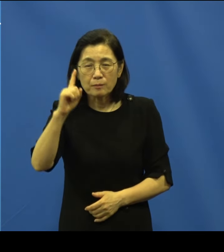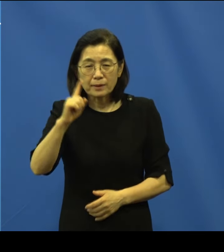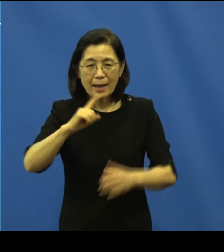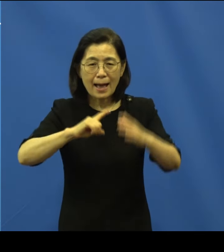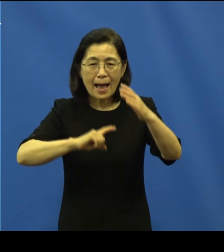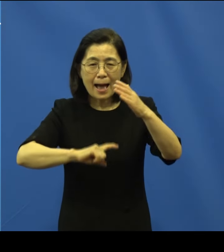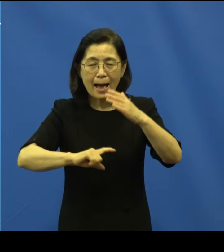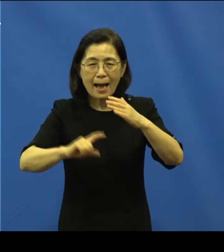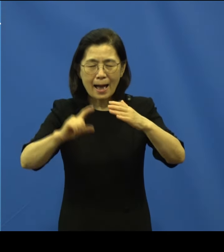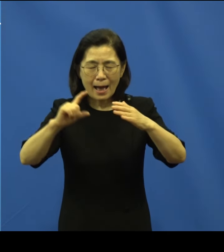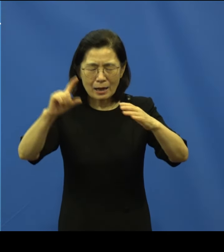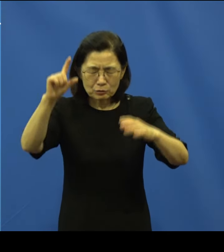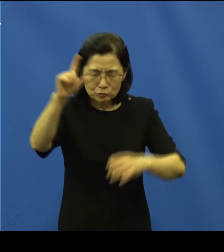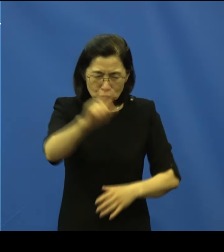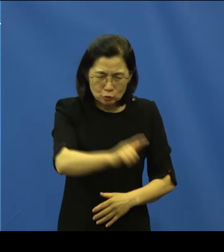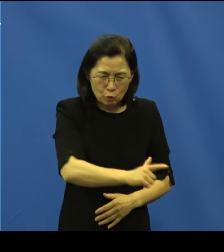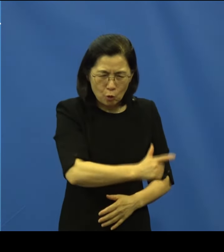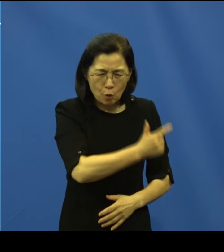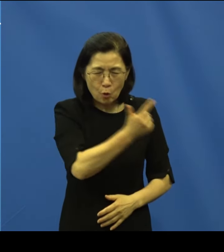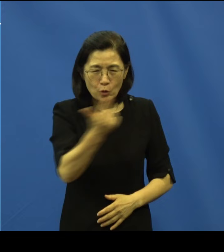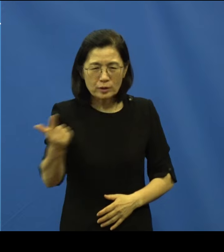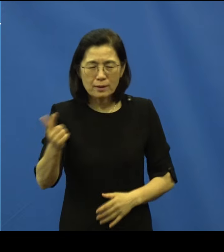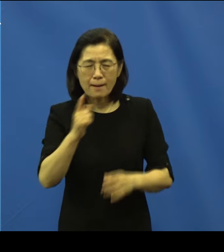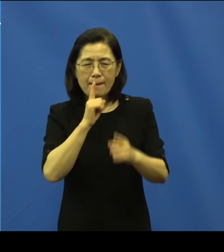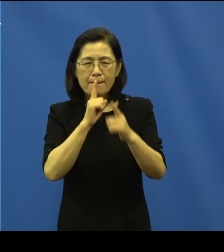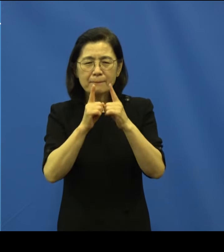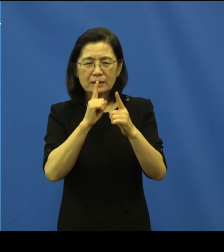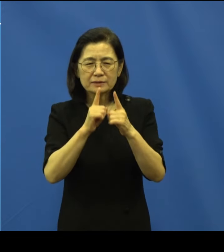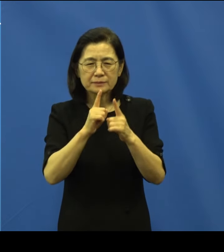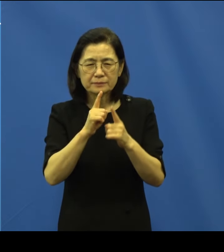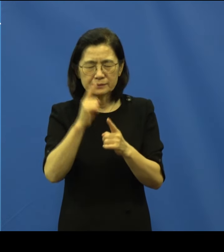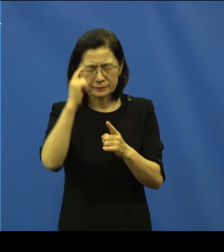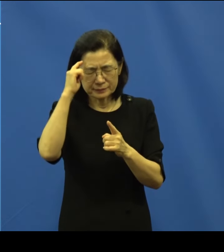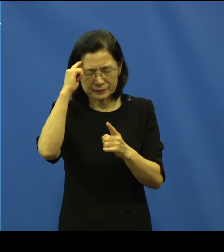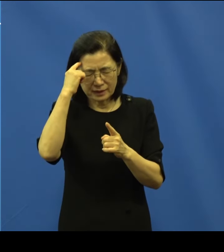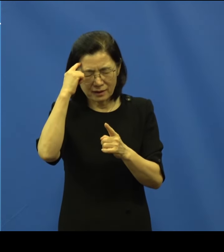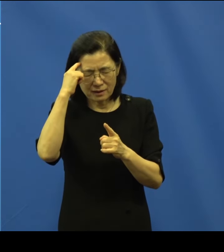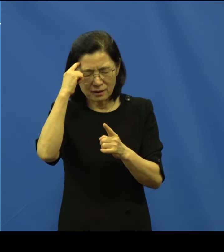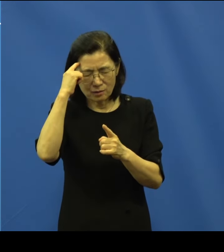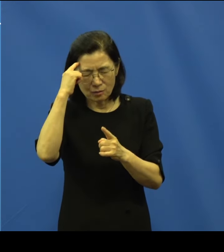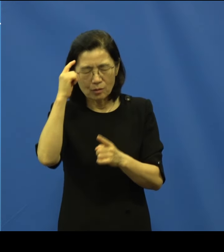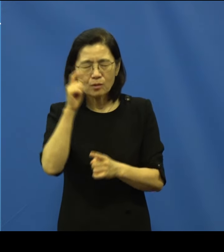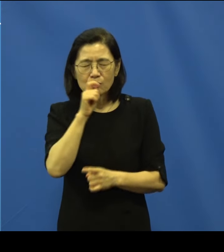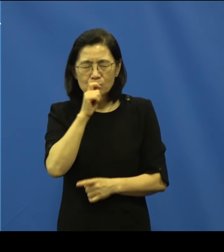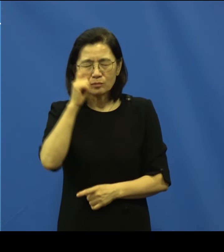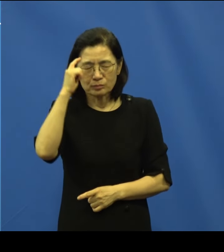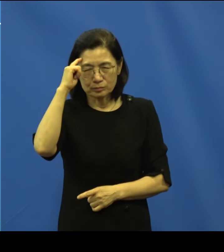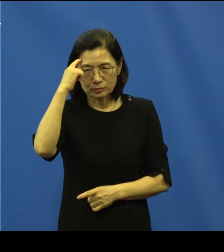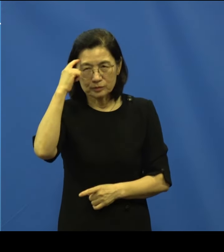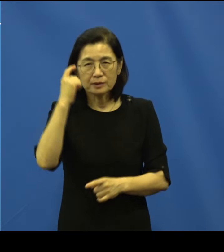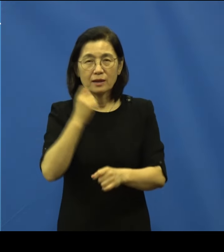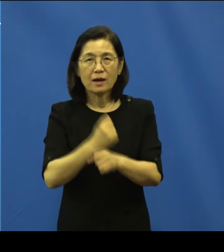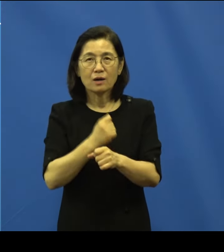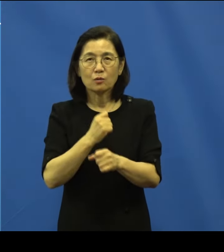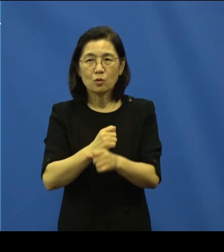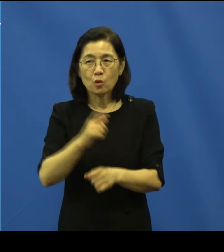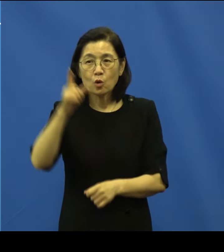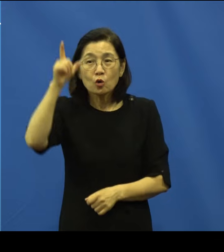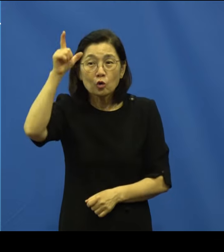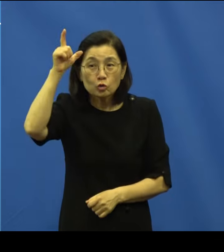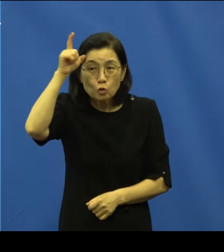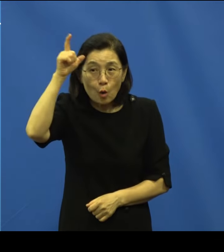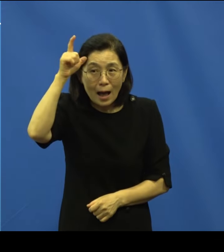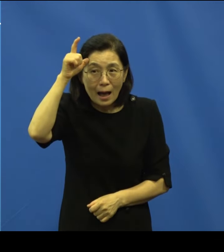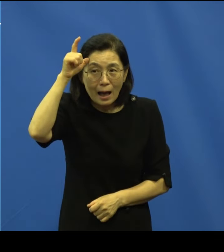거잖아요. 그 비둘기가 구구구구 하듯이 그 소가 계속 그